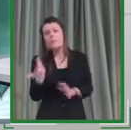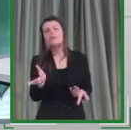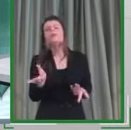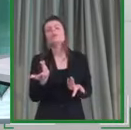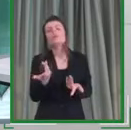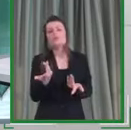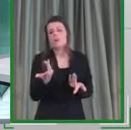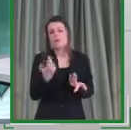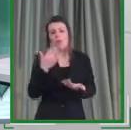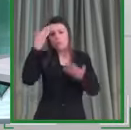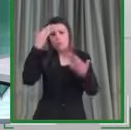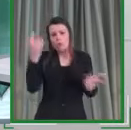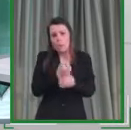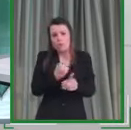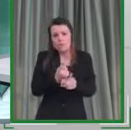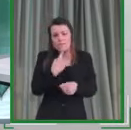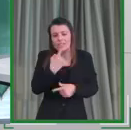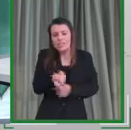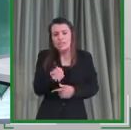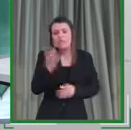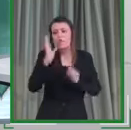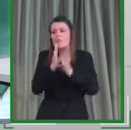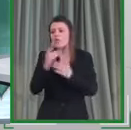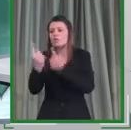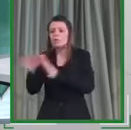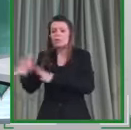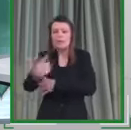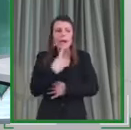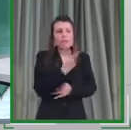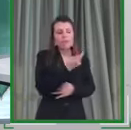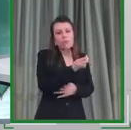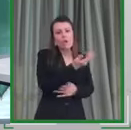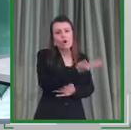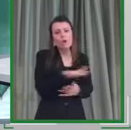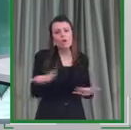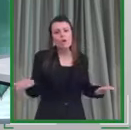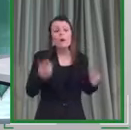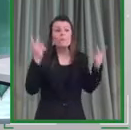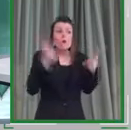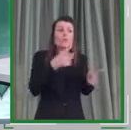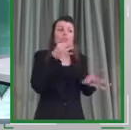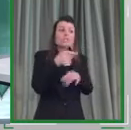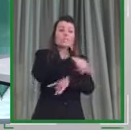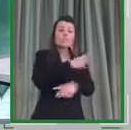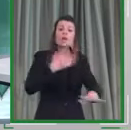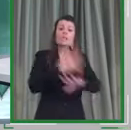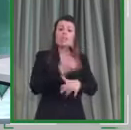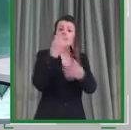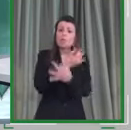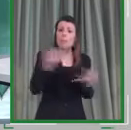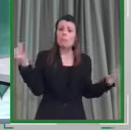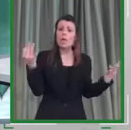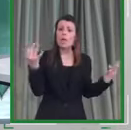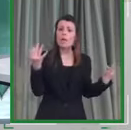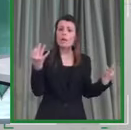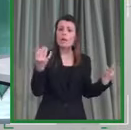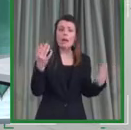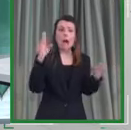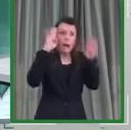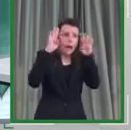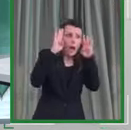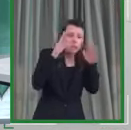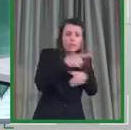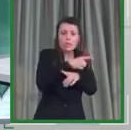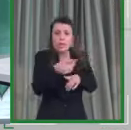altre situazioni ma il fatto che il trivulzio abbia agito in maniera oculata è dimostrato sempre secondo le relazioni che ha presentato